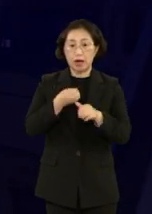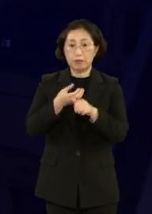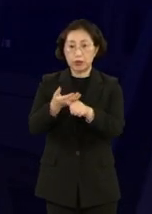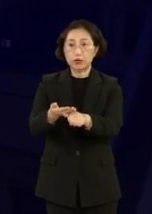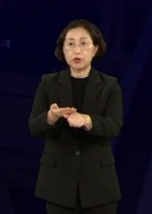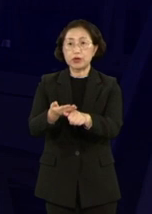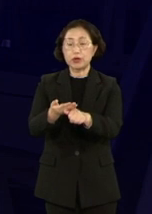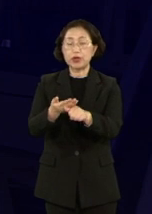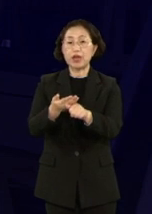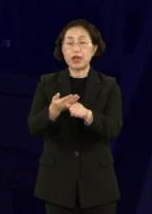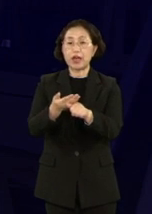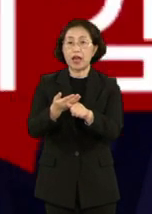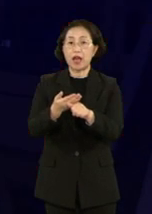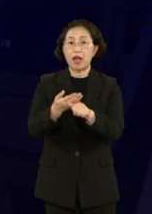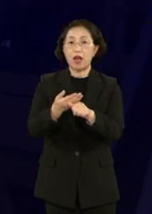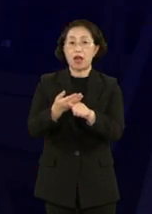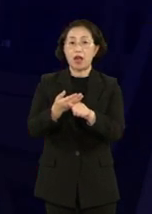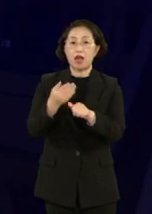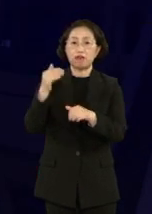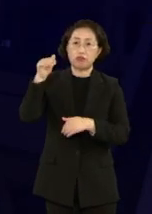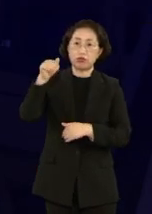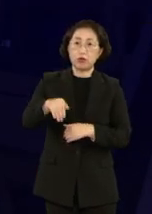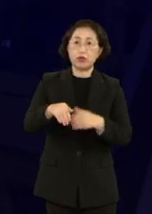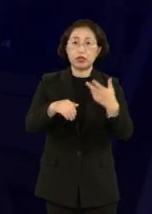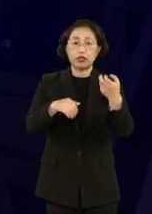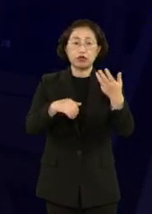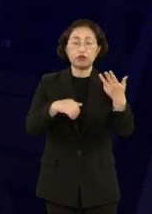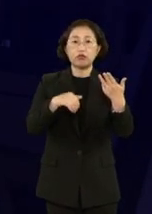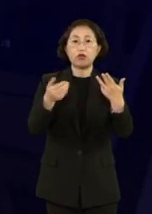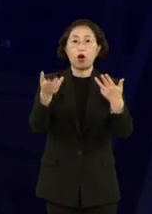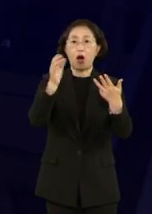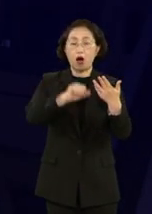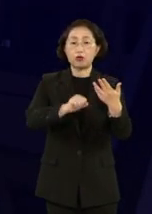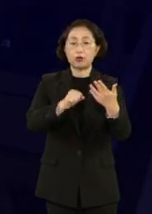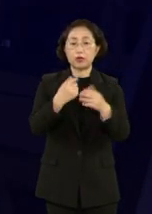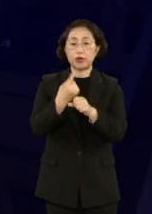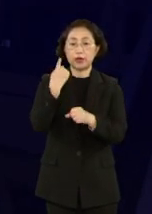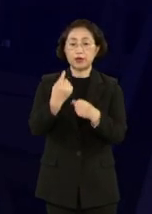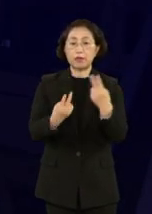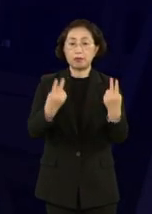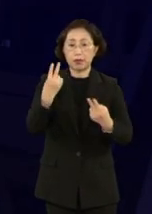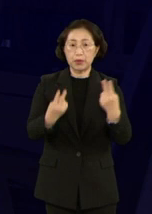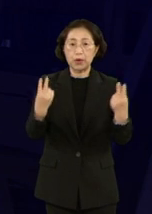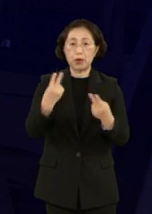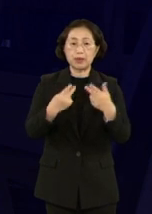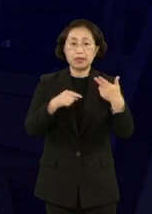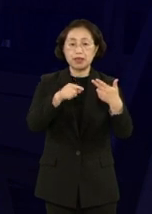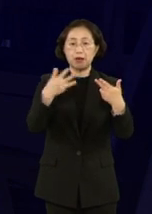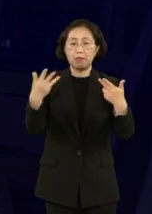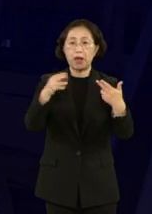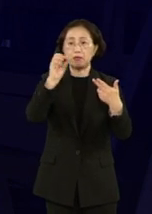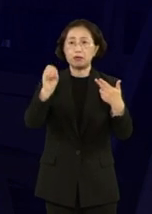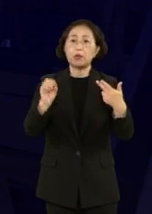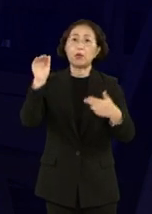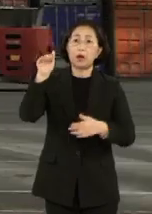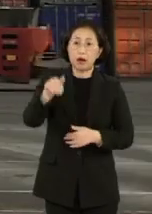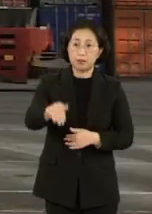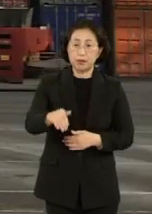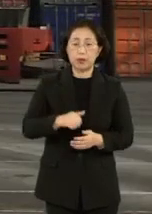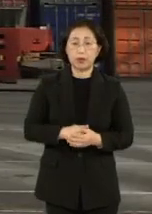충남 서북부 지역의 9월 수출이 79억 4천만 달러로 전년 동월 대비 7.8%